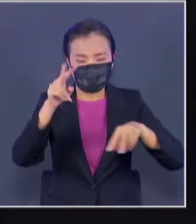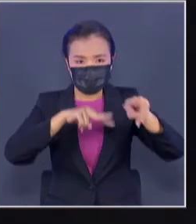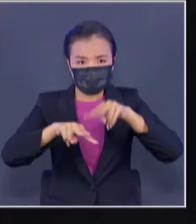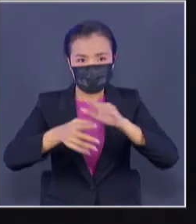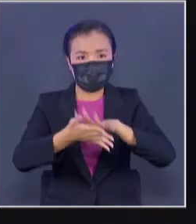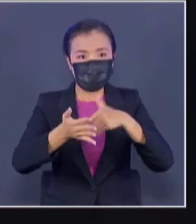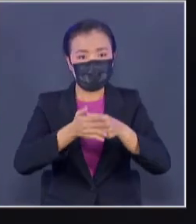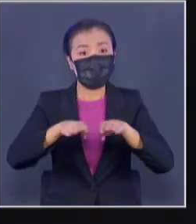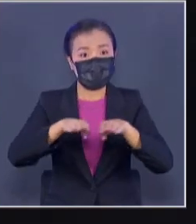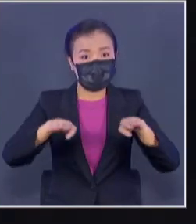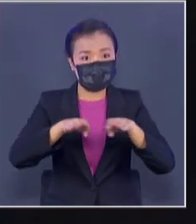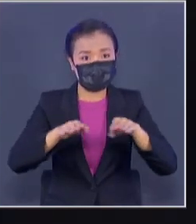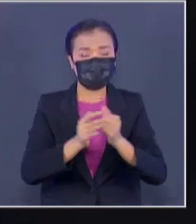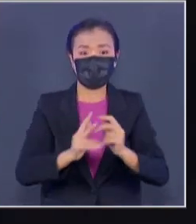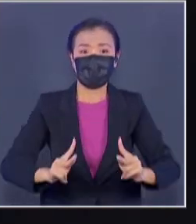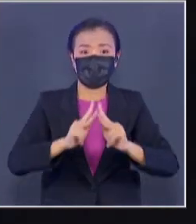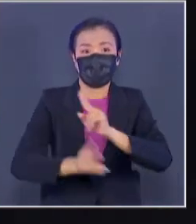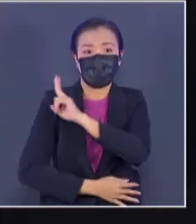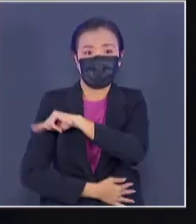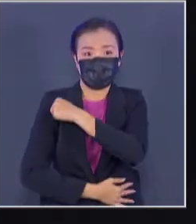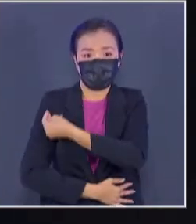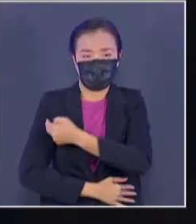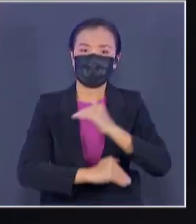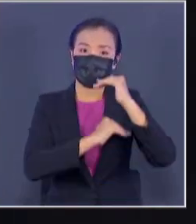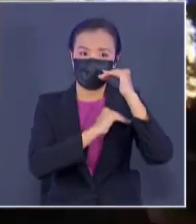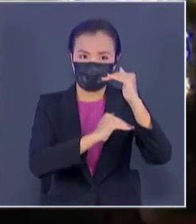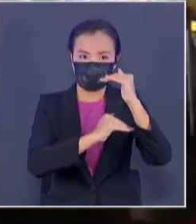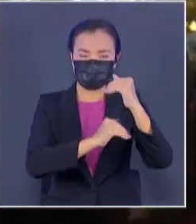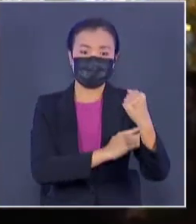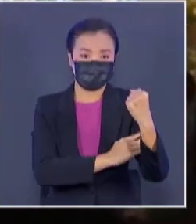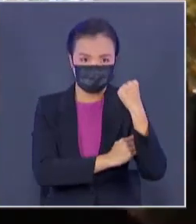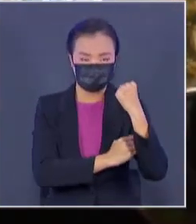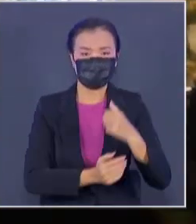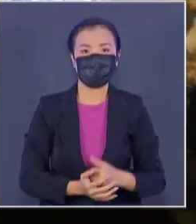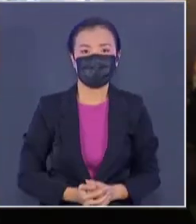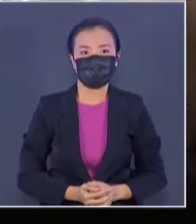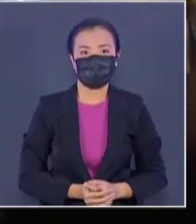อบมาตรการให้เป็นไปตามที่ทางกระทรวงสาธารณสุขเนี่ยกำหนดเอาไว้อย่างเคร่งครัดนะครับ